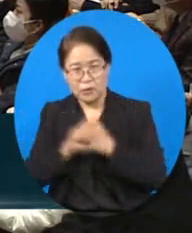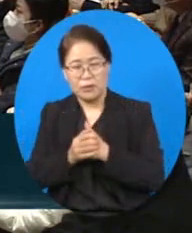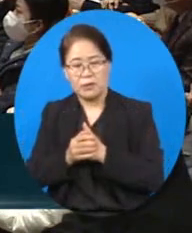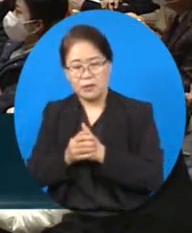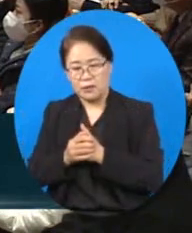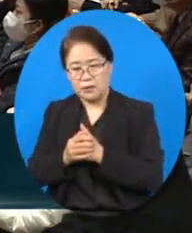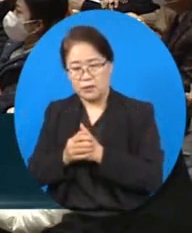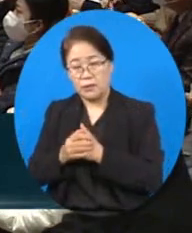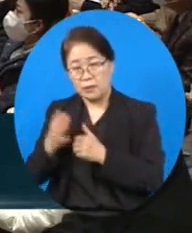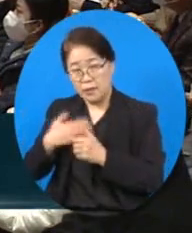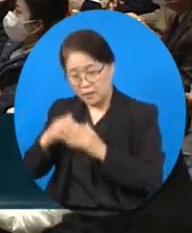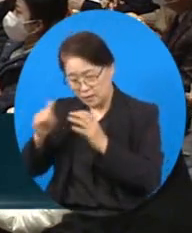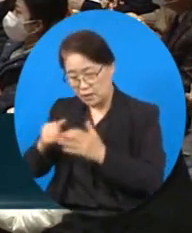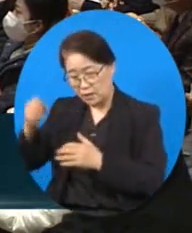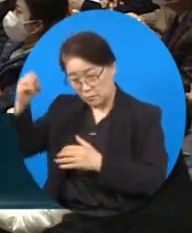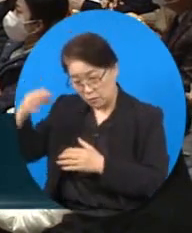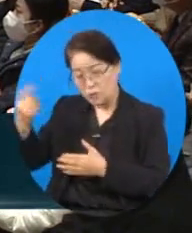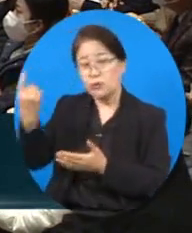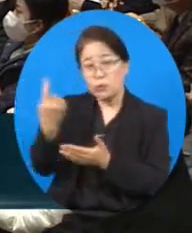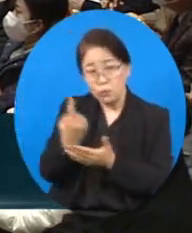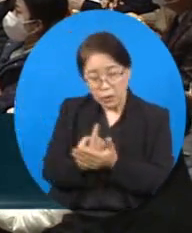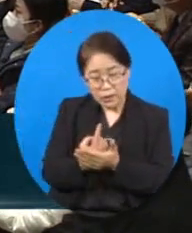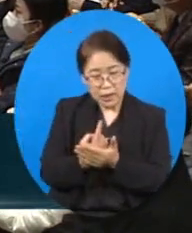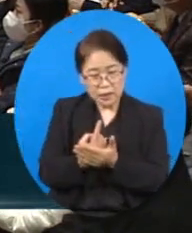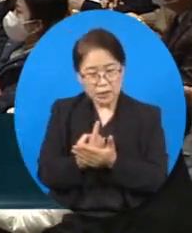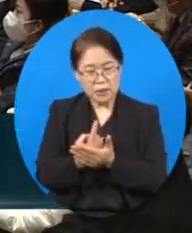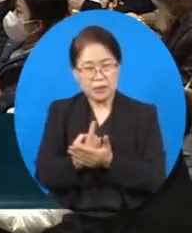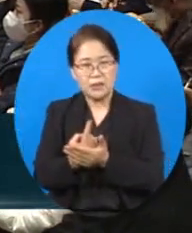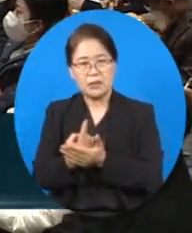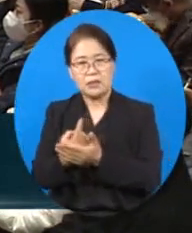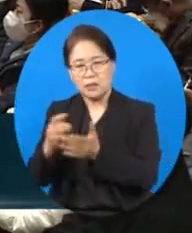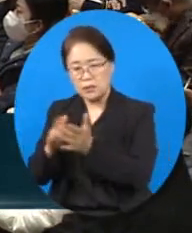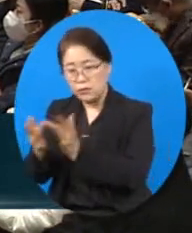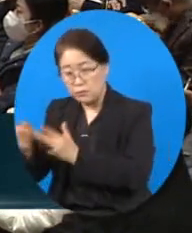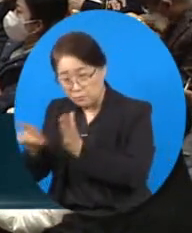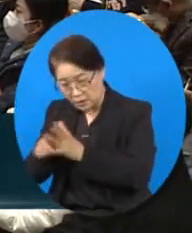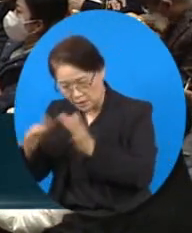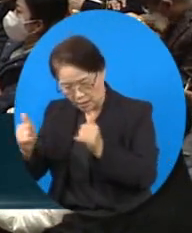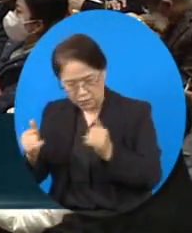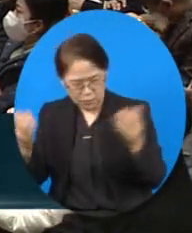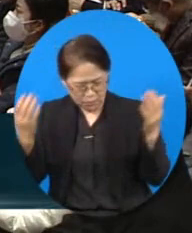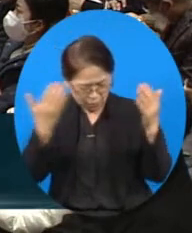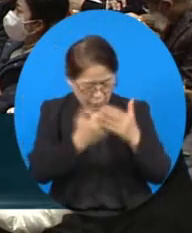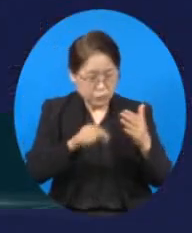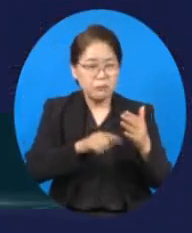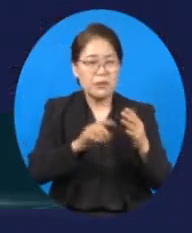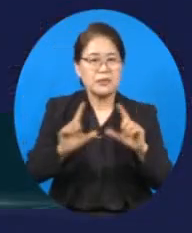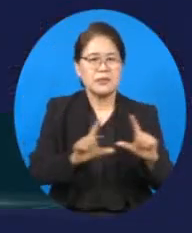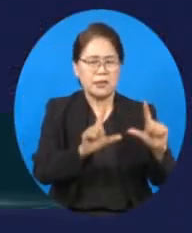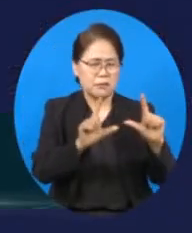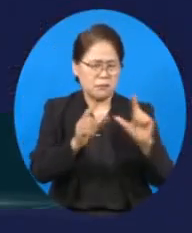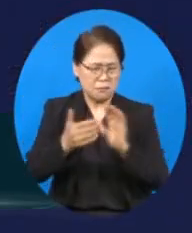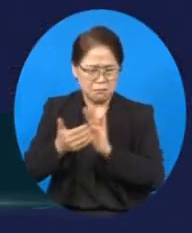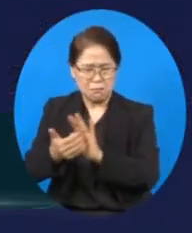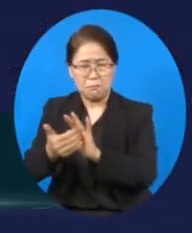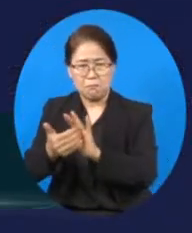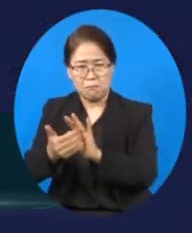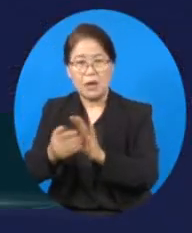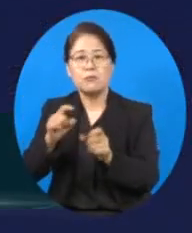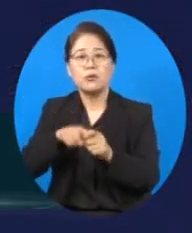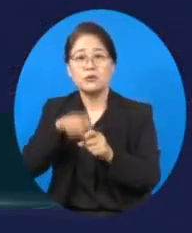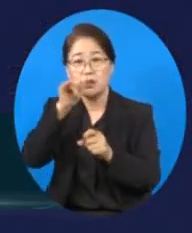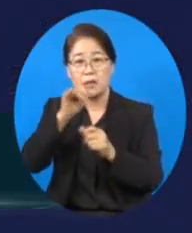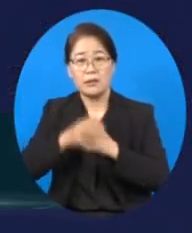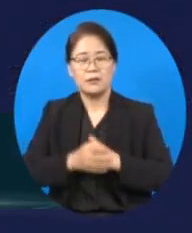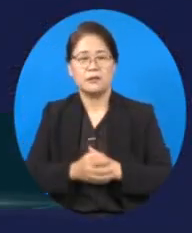빛으로 세상에 왔나니 오늘 나를 믿는 자로 어둠에 거하지 않게 하려 함이로라 예수님이 왜 빛으로이 땅에 오셨다고 말합니까